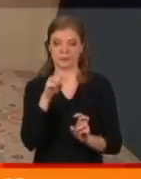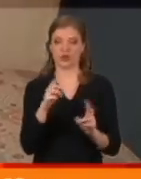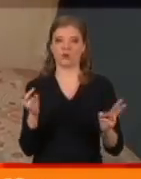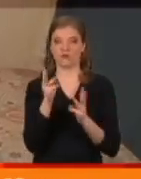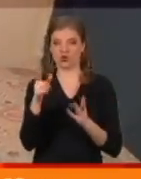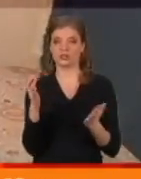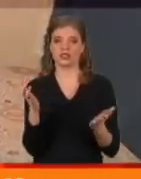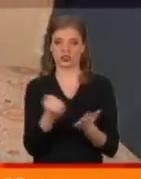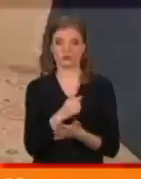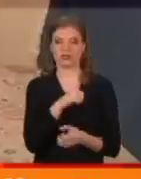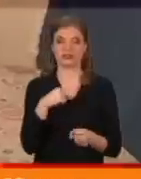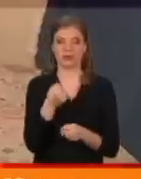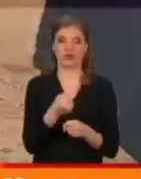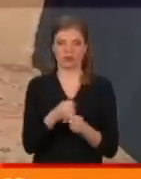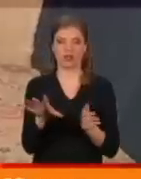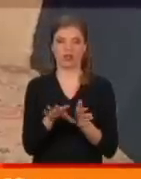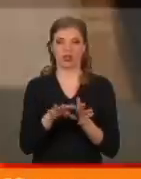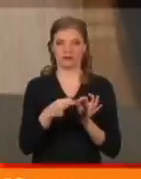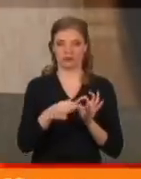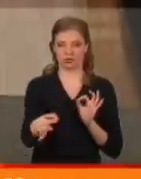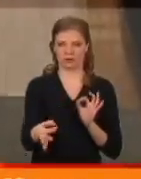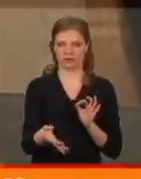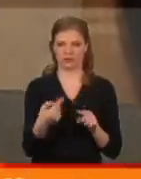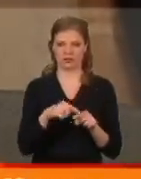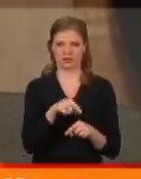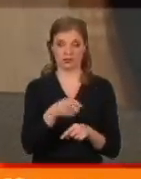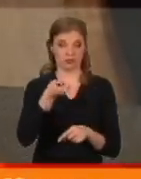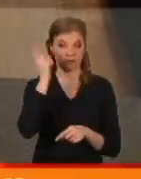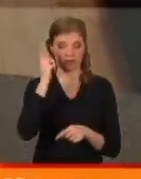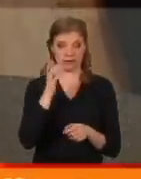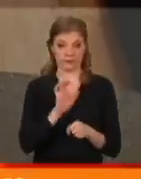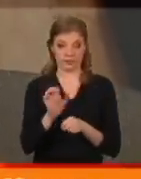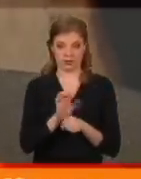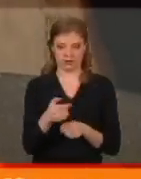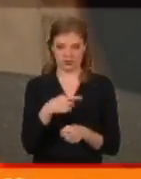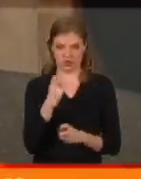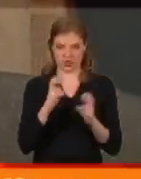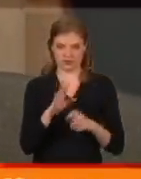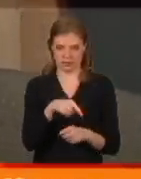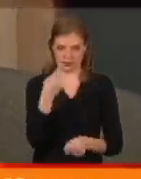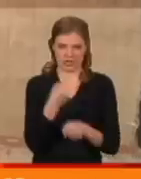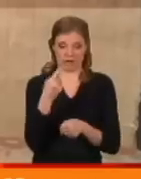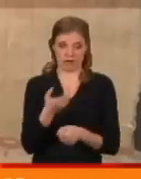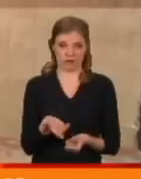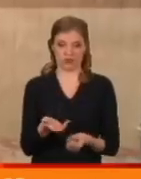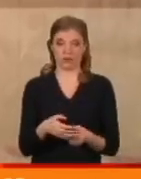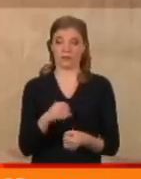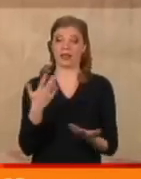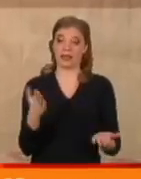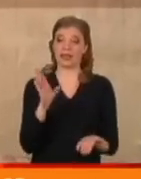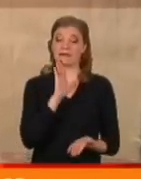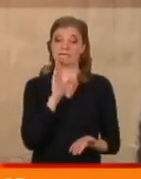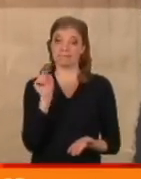пожежник знаходить саморобний електричний подовжувач. Це кустарного виробництва, не заводського, тому це заборонено категорично. Проте